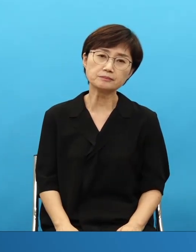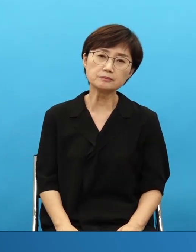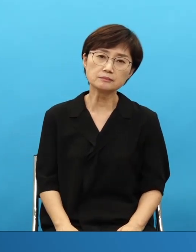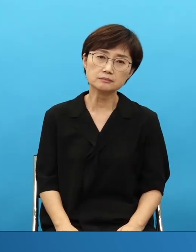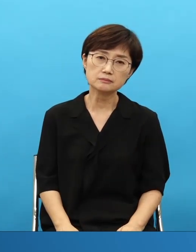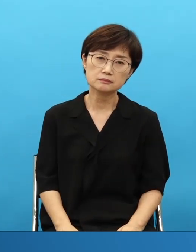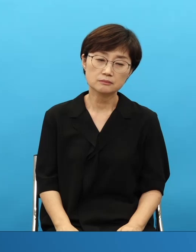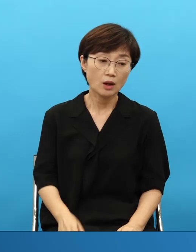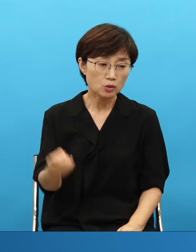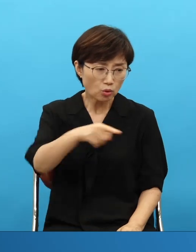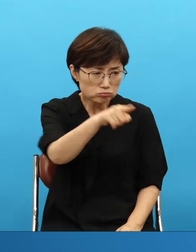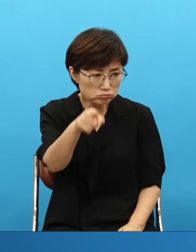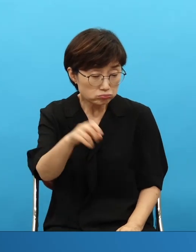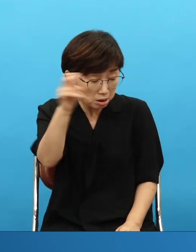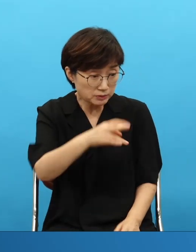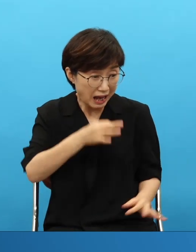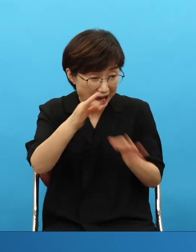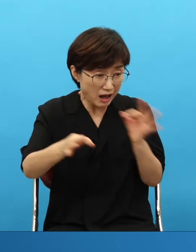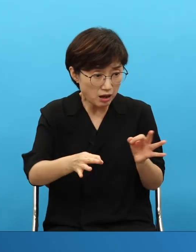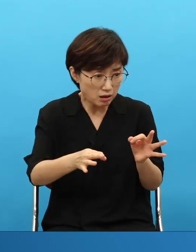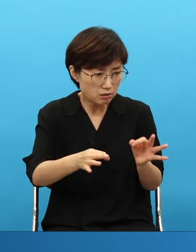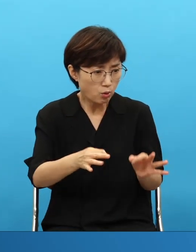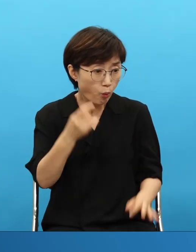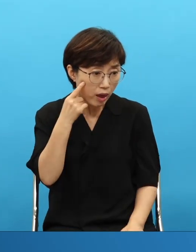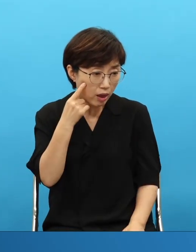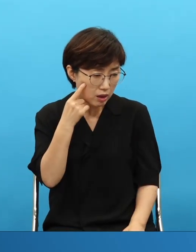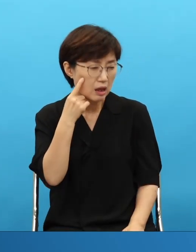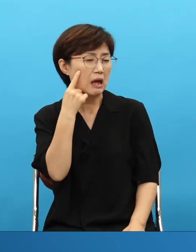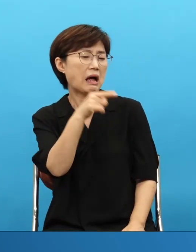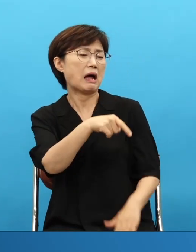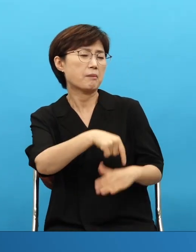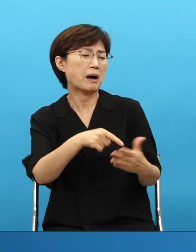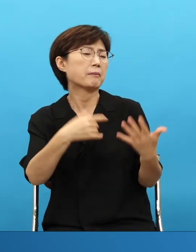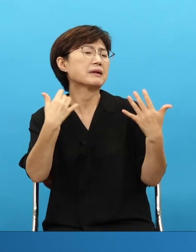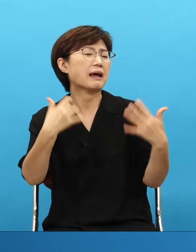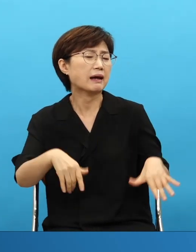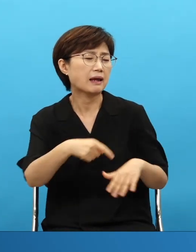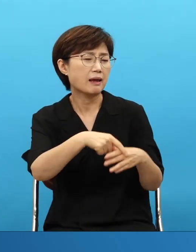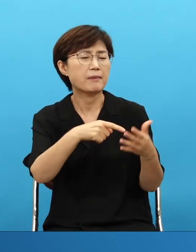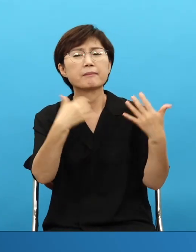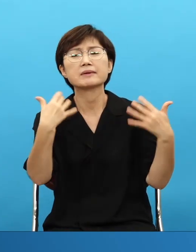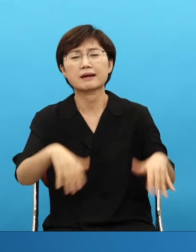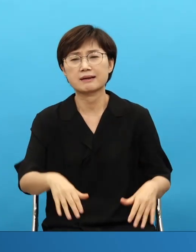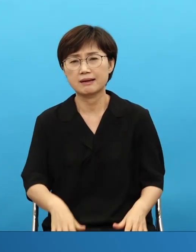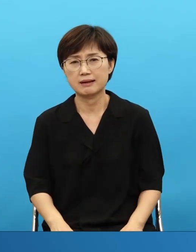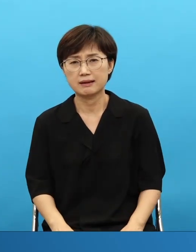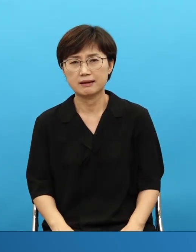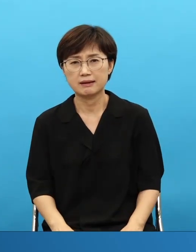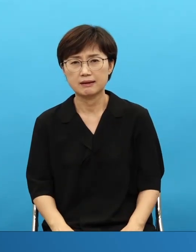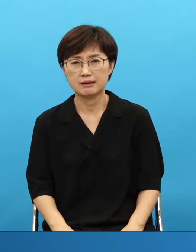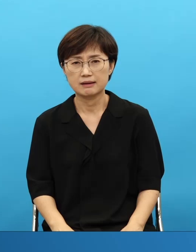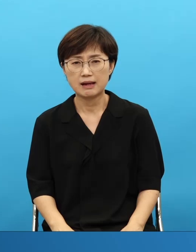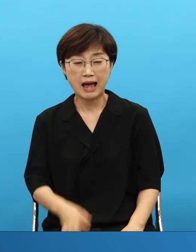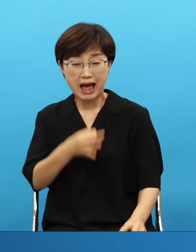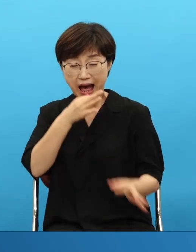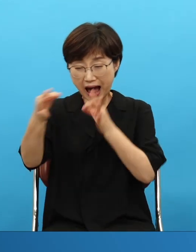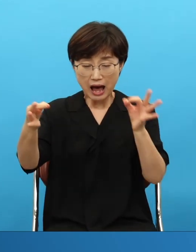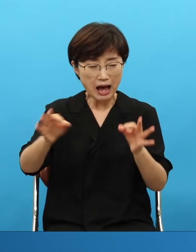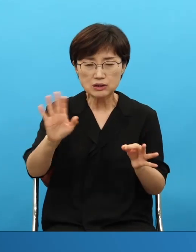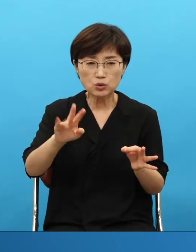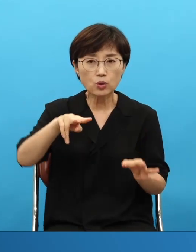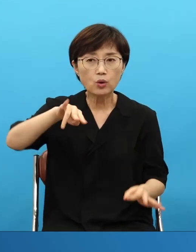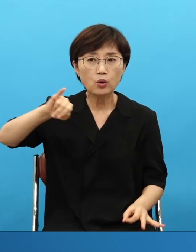막 소리 지르는 사람. 有些人大声喊叫。 가장 약한 자입니다. 那是最软弱的人。 우리는 그걸 보고 신음소리를 듣고 놀라잖아요.